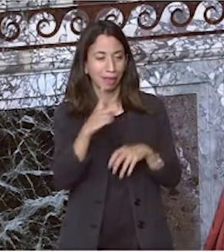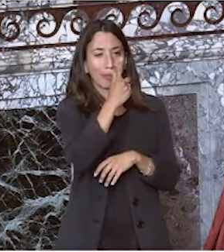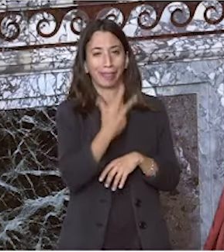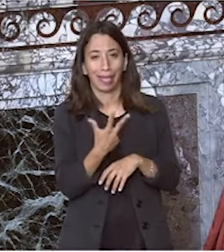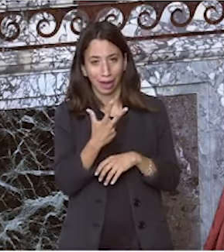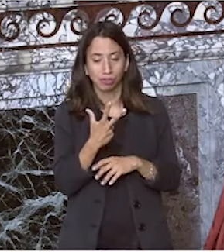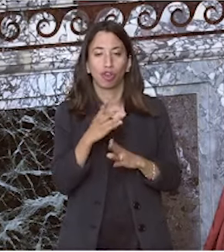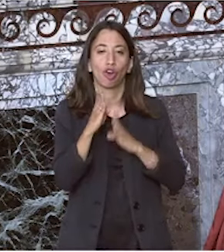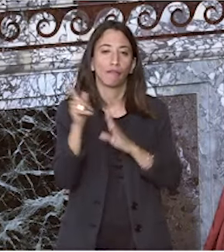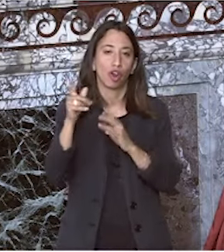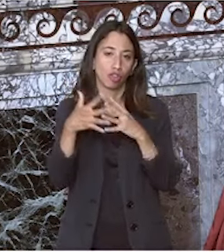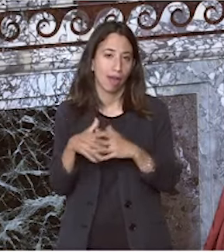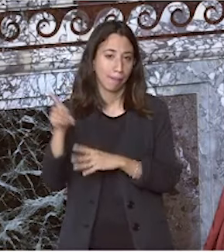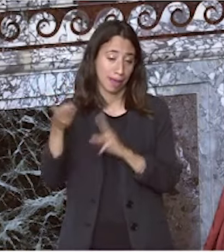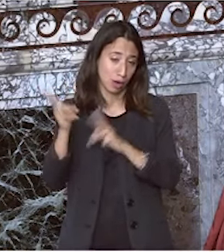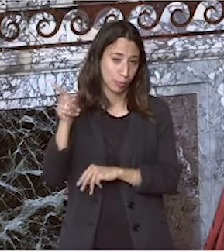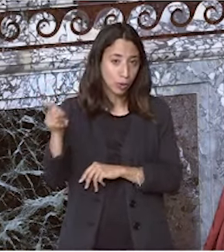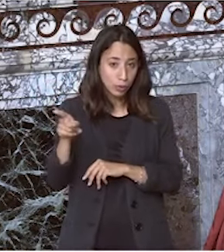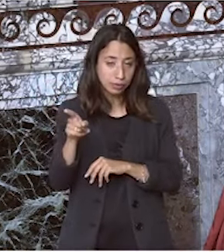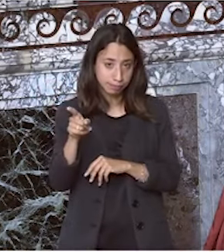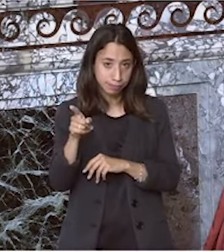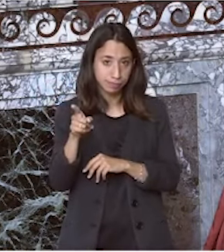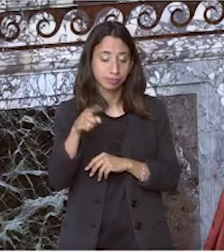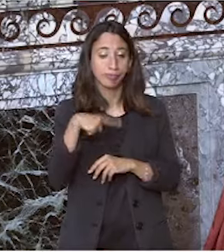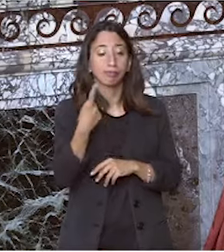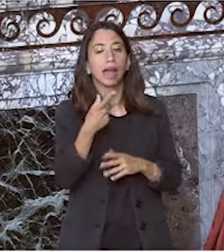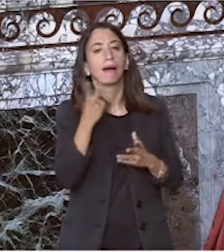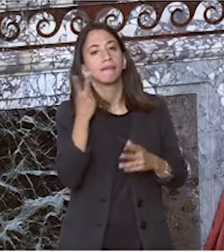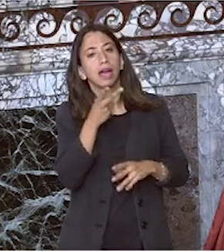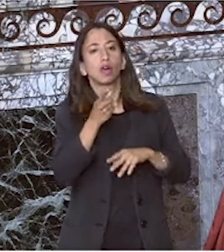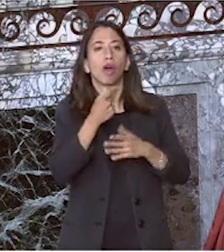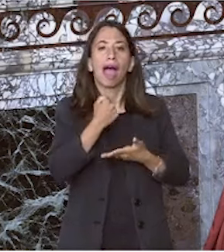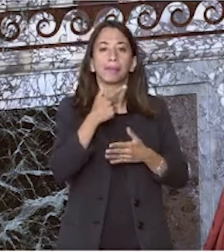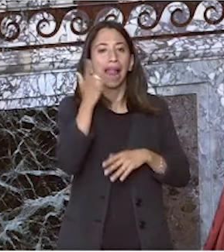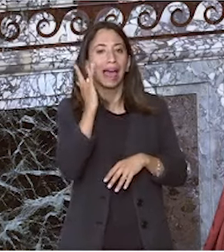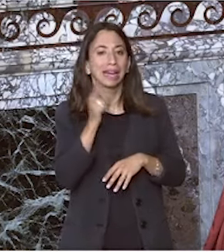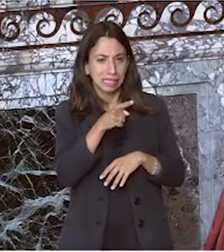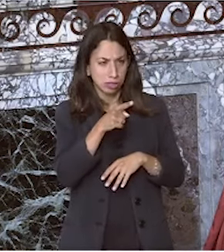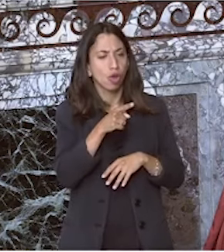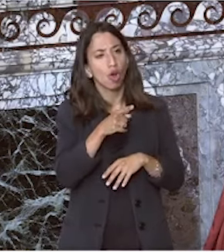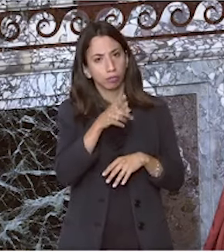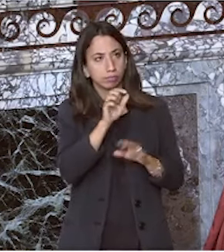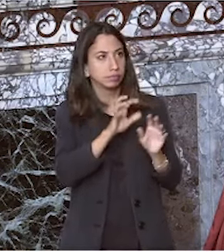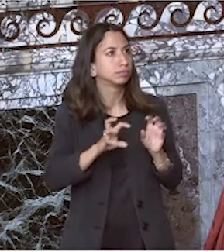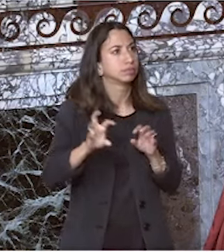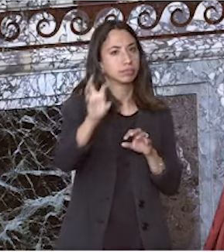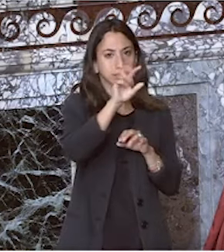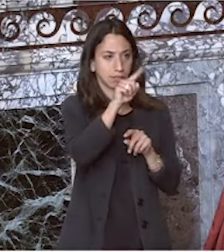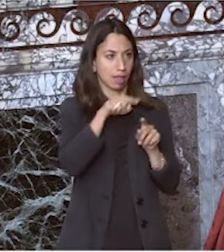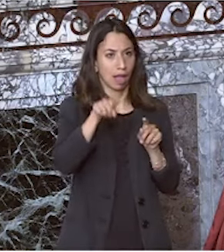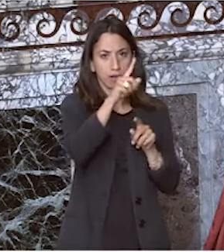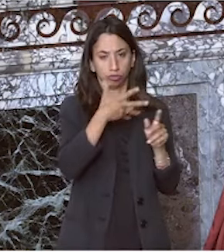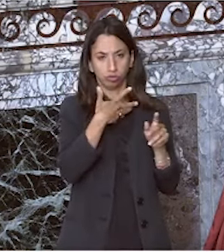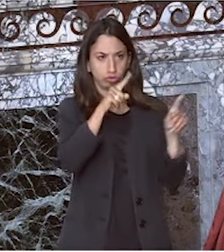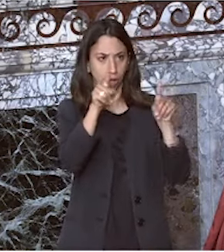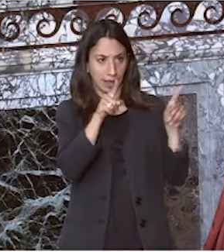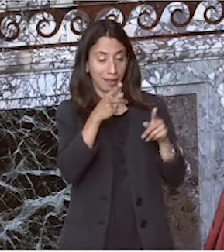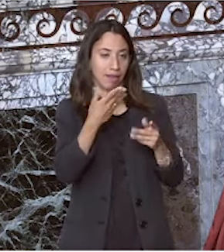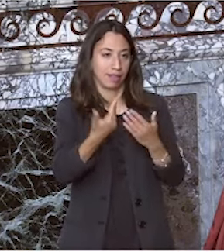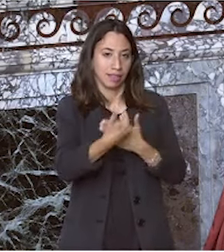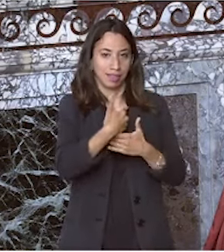Stati Uniti. Inoltre, sebbene il capitale di rischio rappresenti in entrambe le aree la principale fonte di finanziamento,